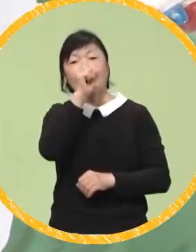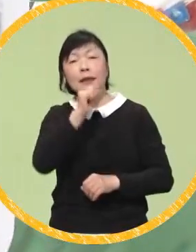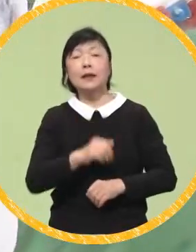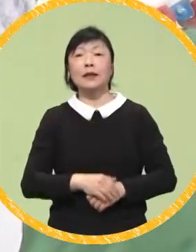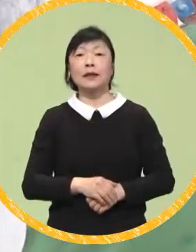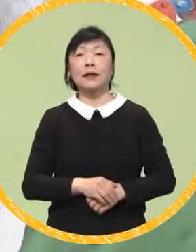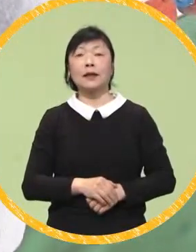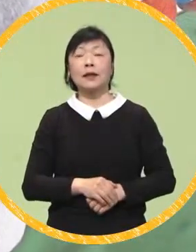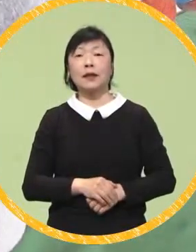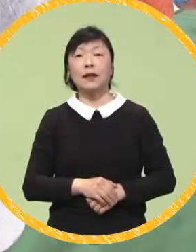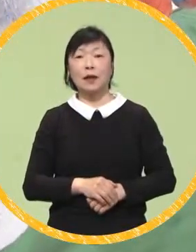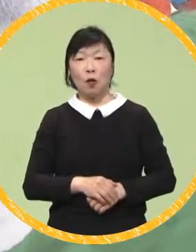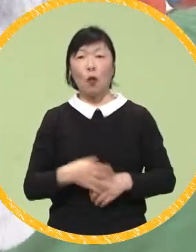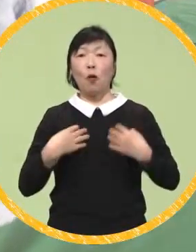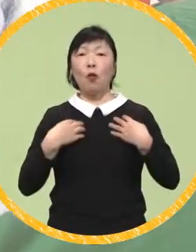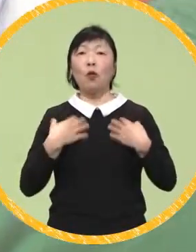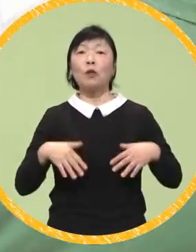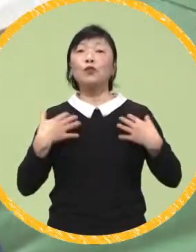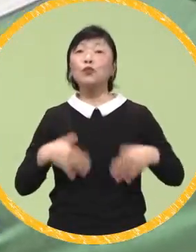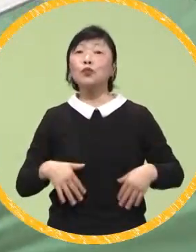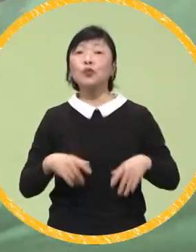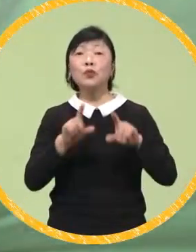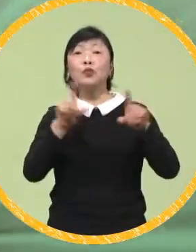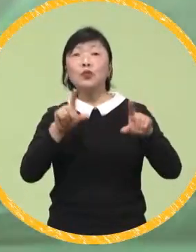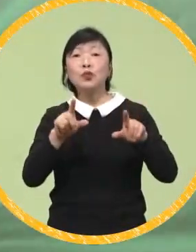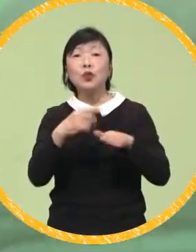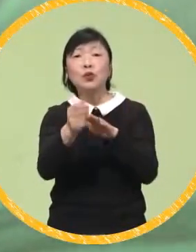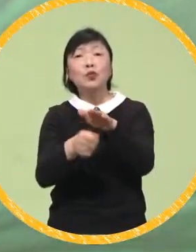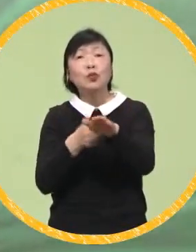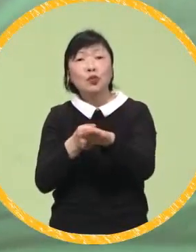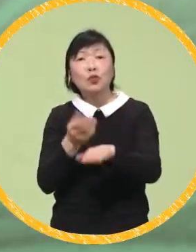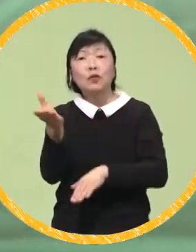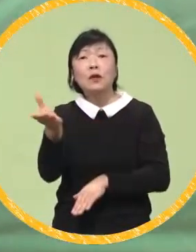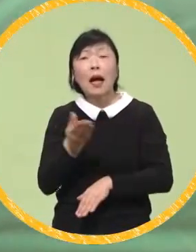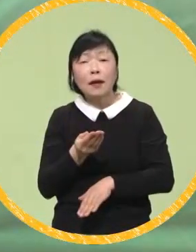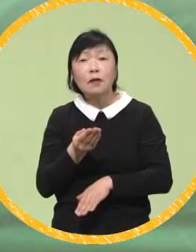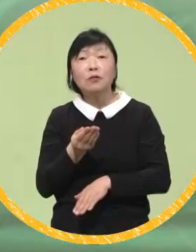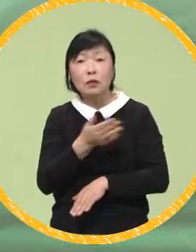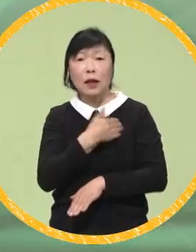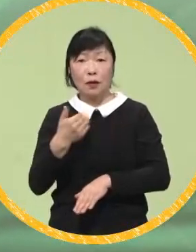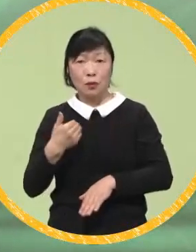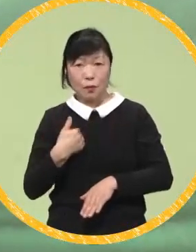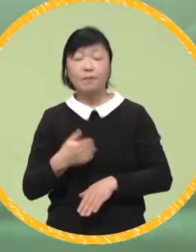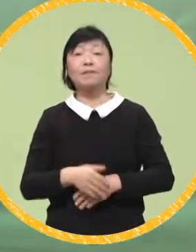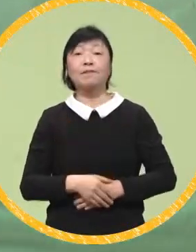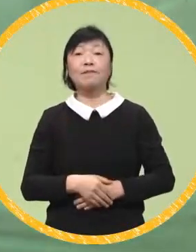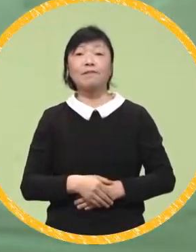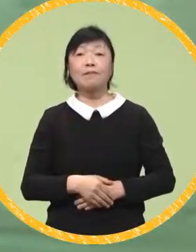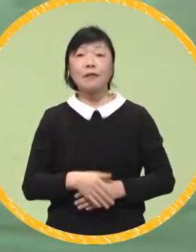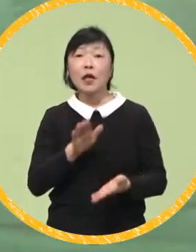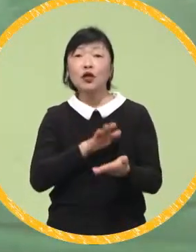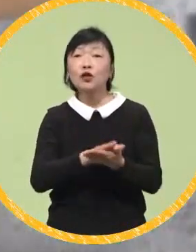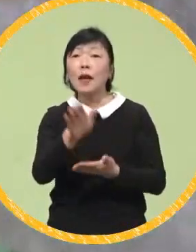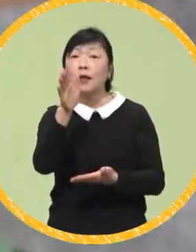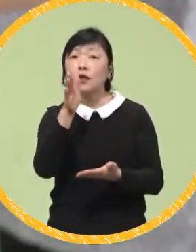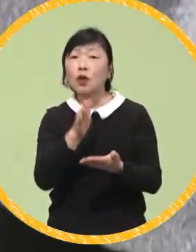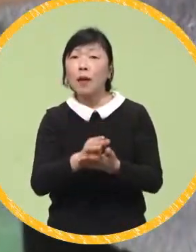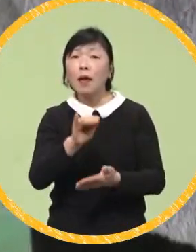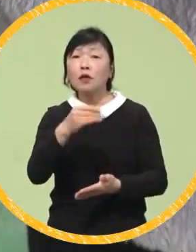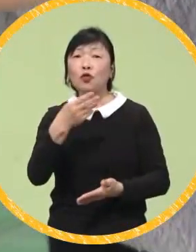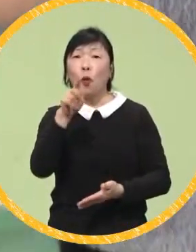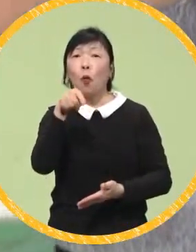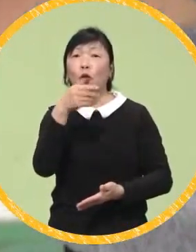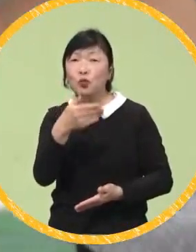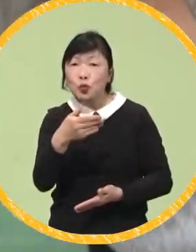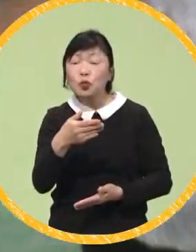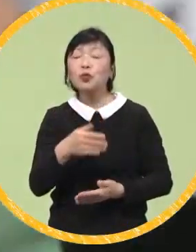これ実際に強硬な縁楽の格好で来たんですけどここでこの靴もお借りしたんですけど貸してくれる2杯ない滑り止めのチョークです入ろうか